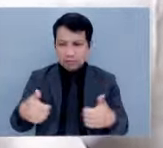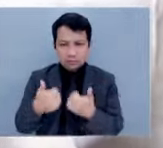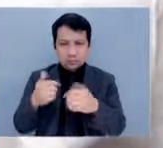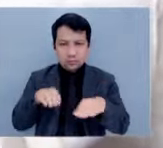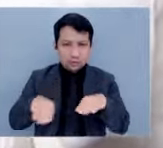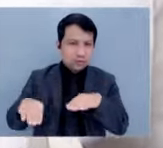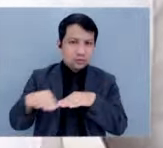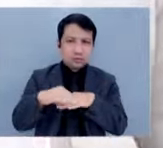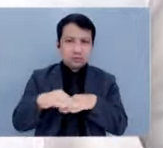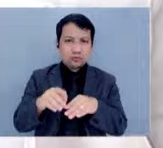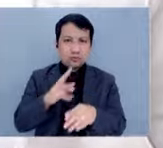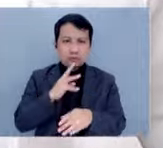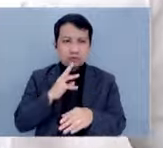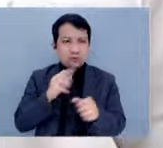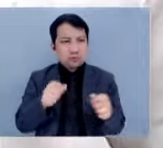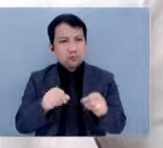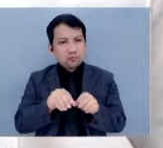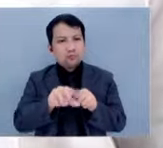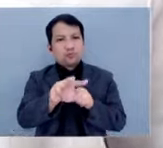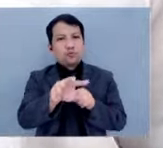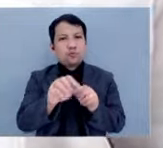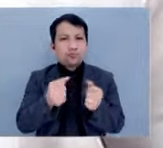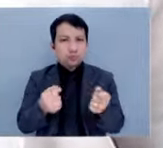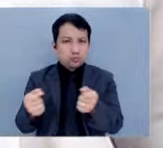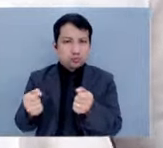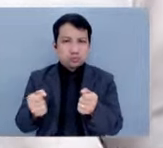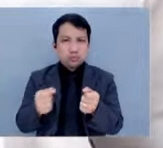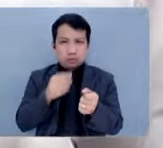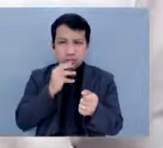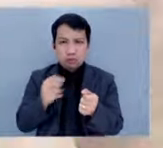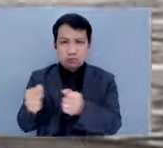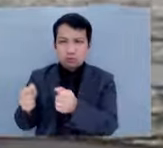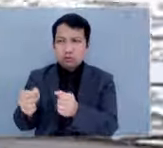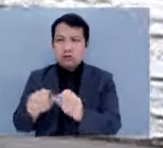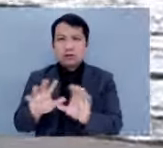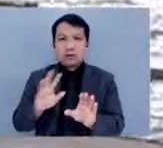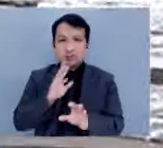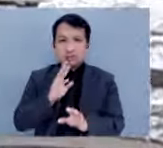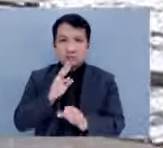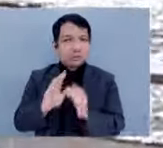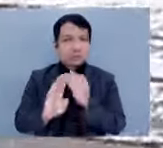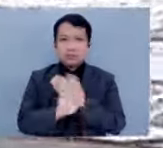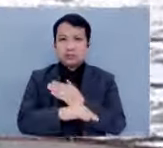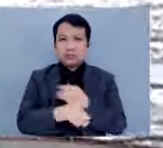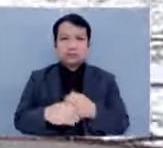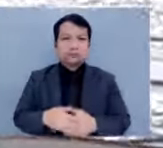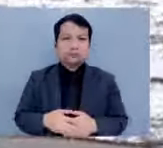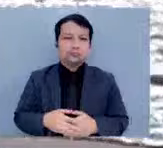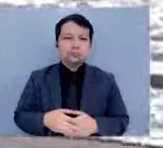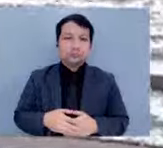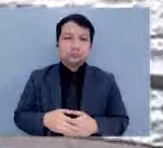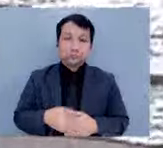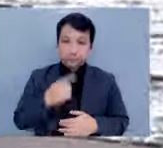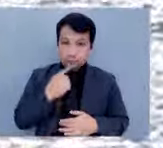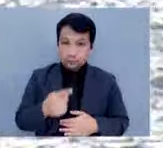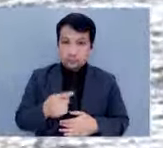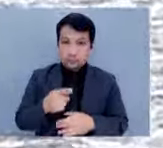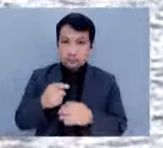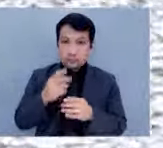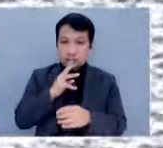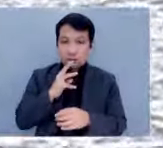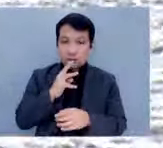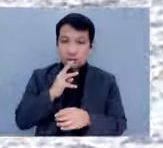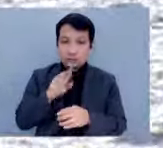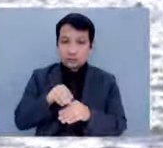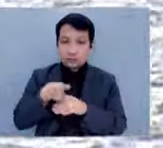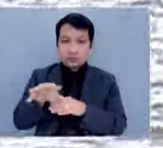cannon, walang water cannon, hindi na mabalik sa ganun. Bukod sa mga winawater cannon na resupply mission